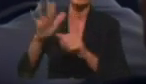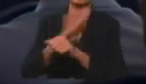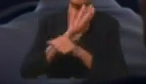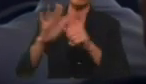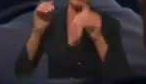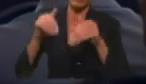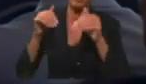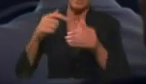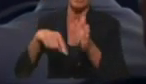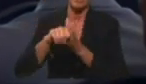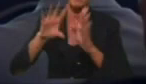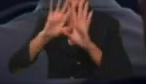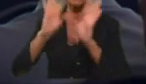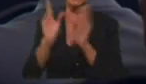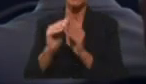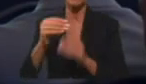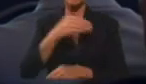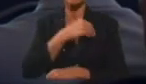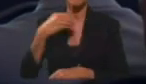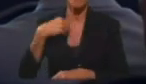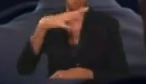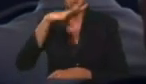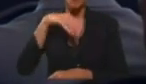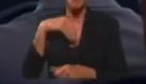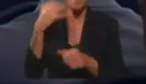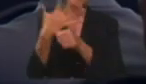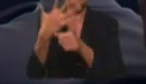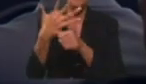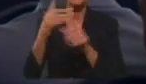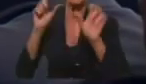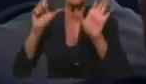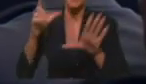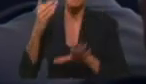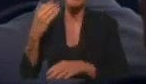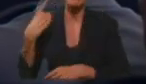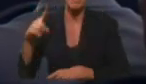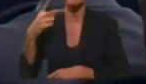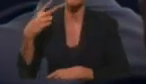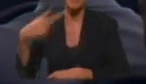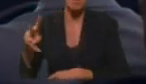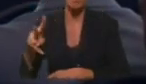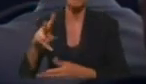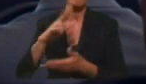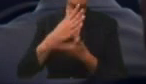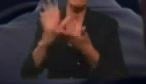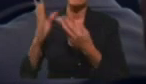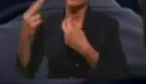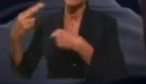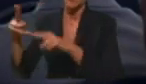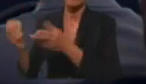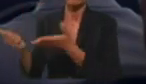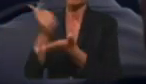2007-2020 Polska otrzymała z budżetu Unii Europejskiej aż 57 miliardów euro bezzwrotnych dotacji tylko na